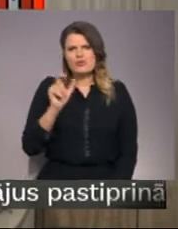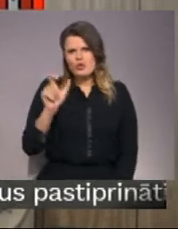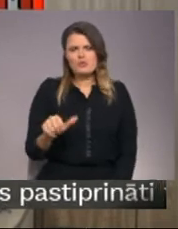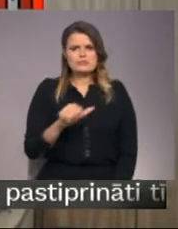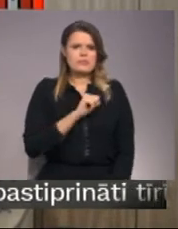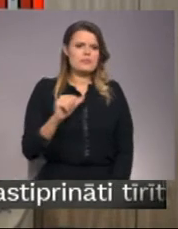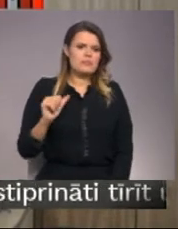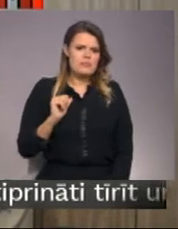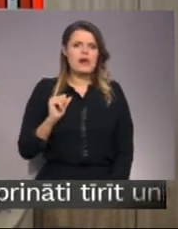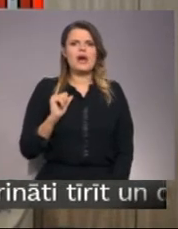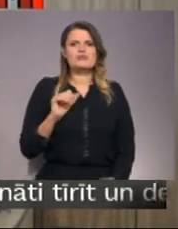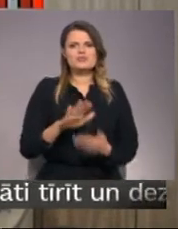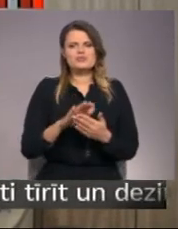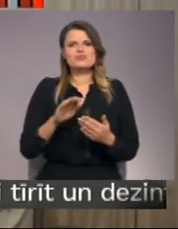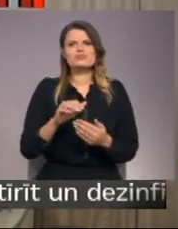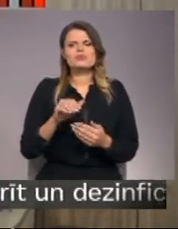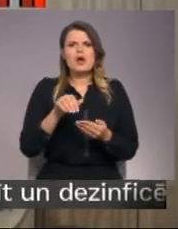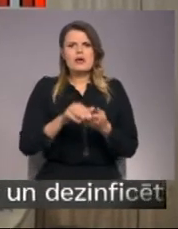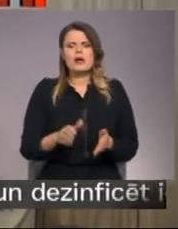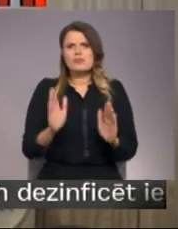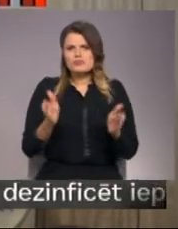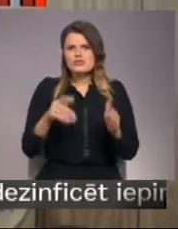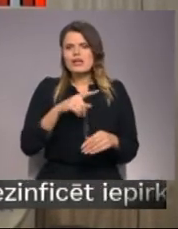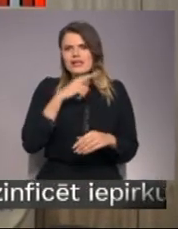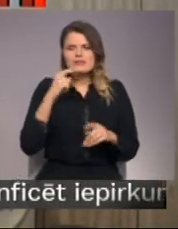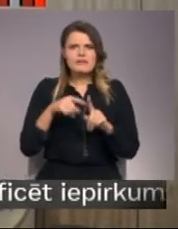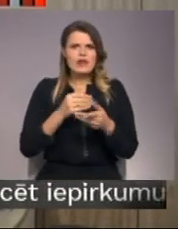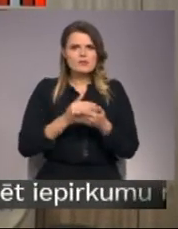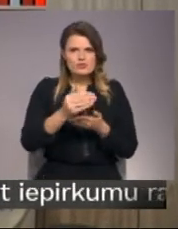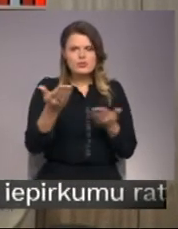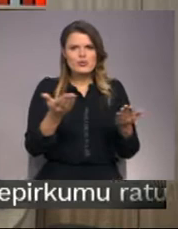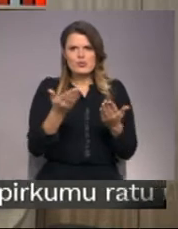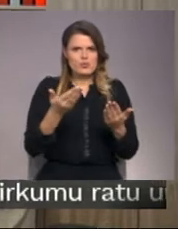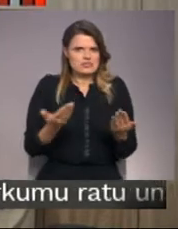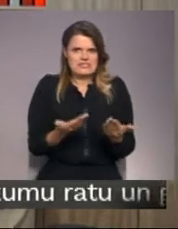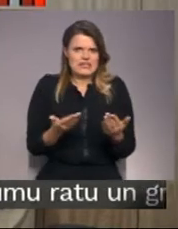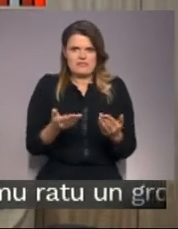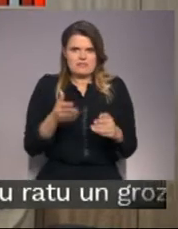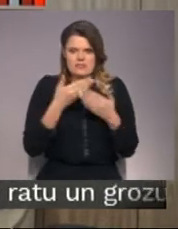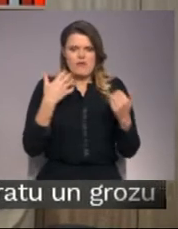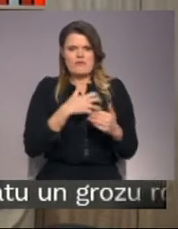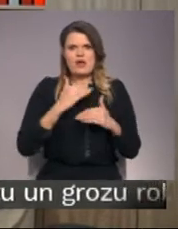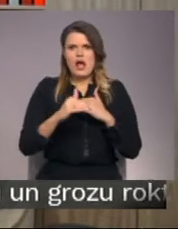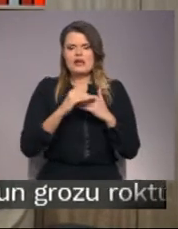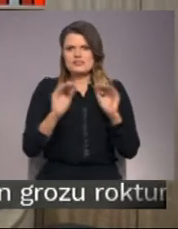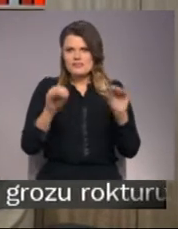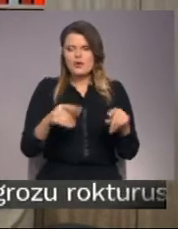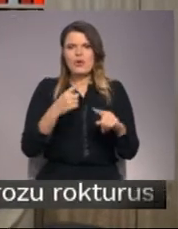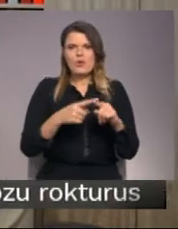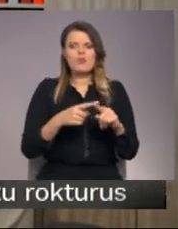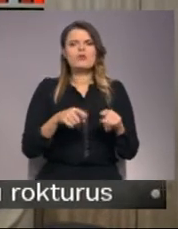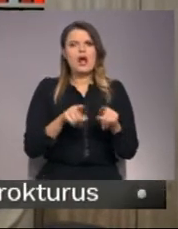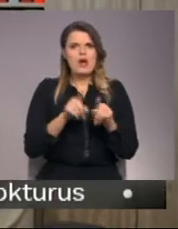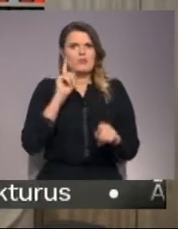pats uz Jaunzemju kapceļu gribēja vēl tālāk turpināt, kur principā apdzīvotības nav nekādas un vajadzēja asfaltēt. Un uz